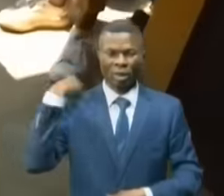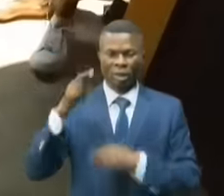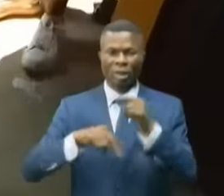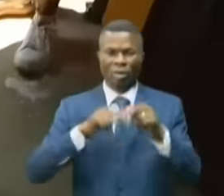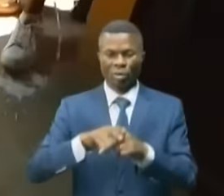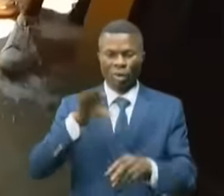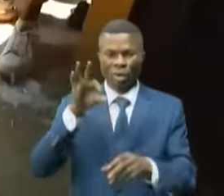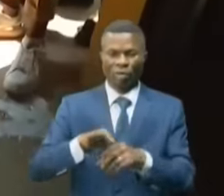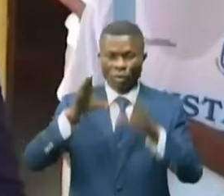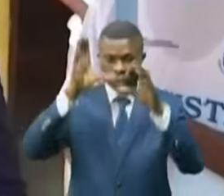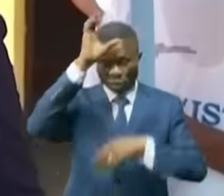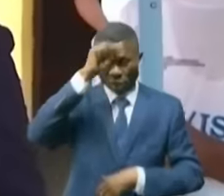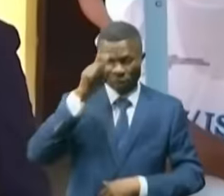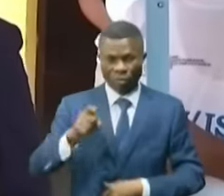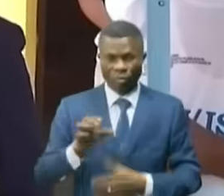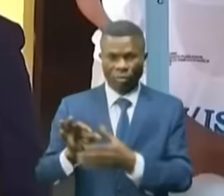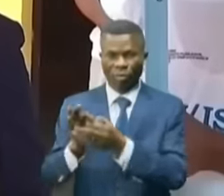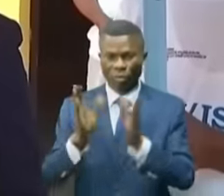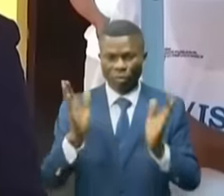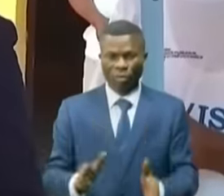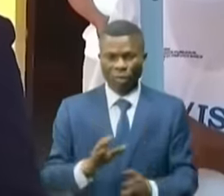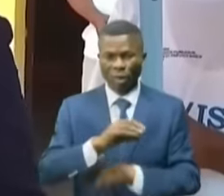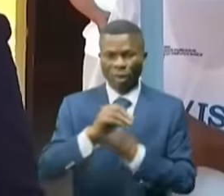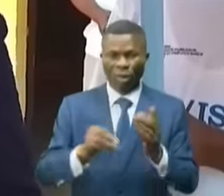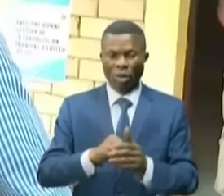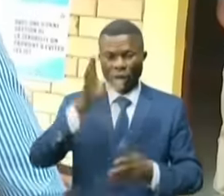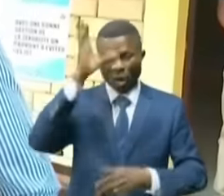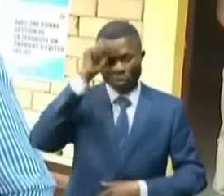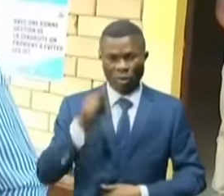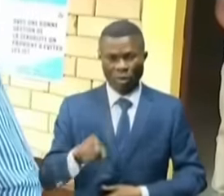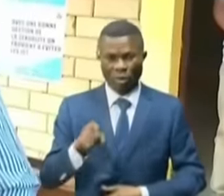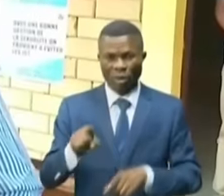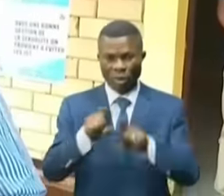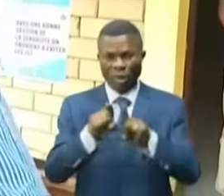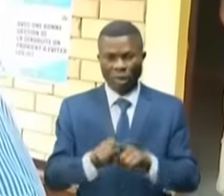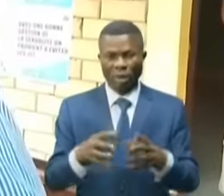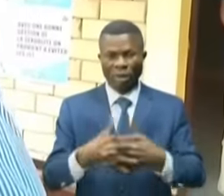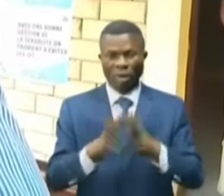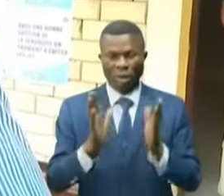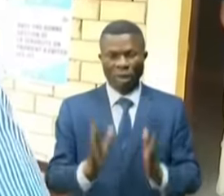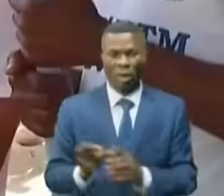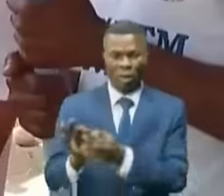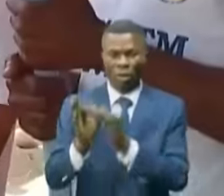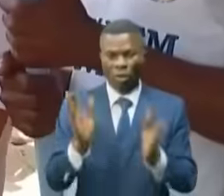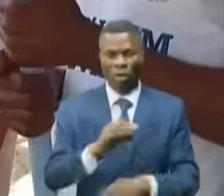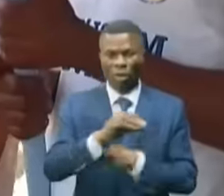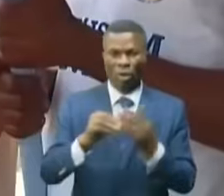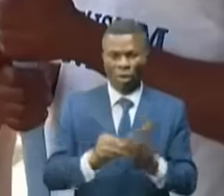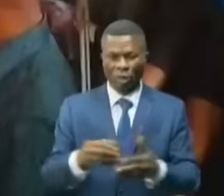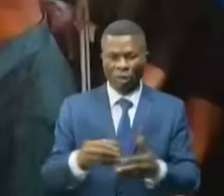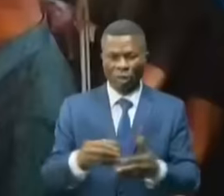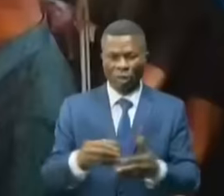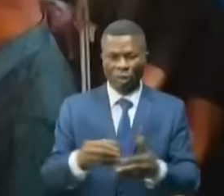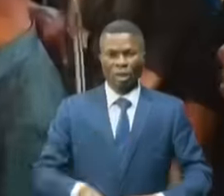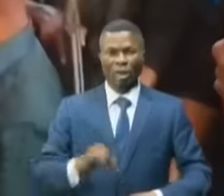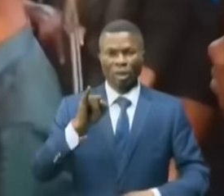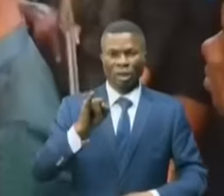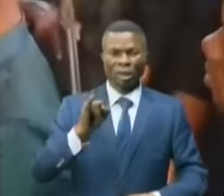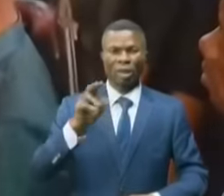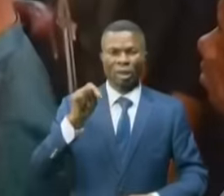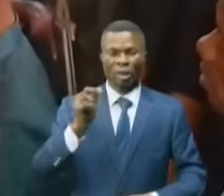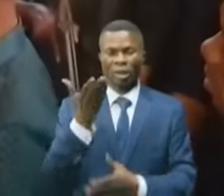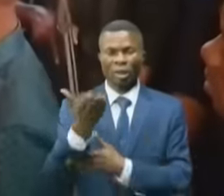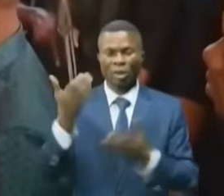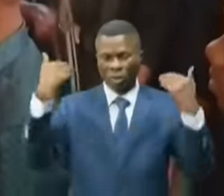de Bandundu. Quant aux coordonnateurs du centre de Bandundu et les partenaires coordonnateurs du centre de jeunes de l'Iniki, invitent